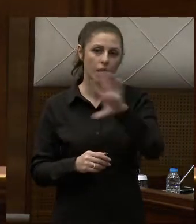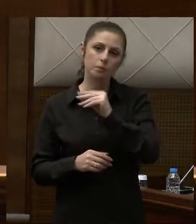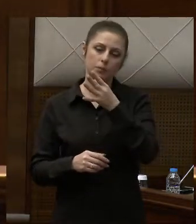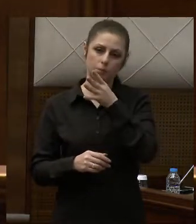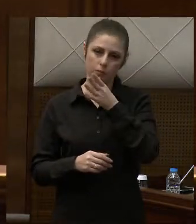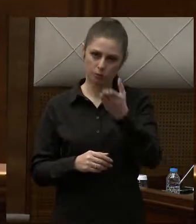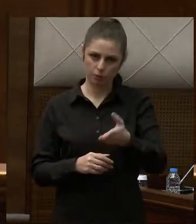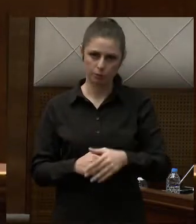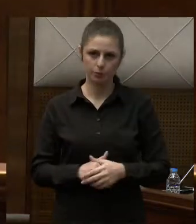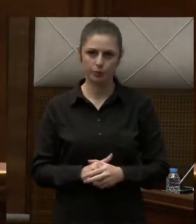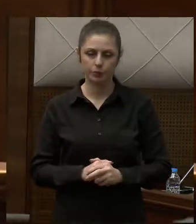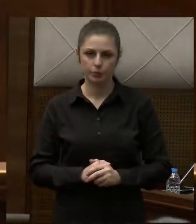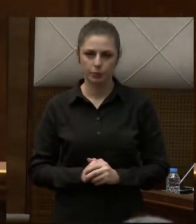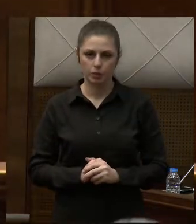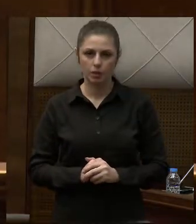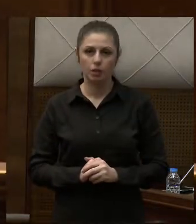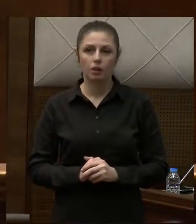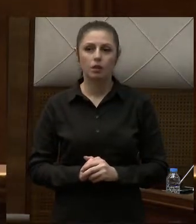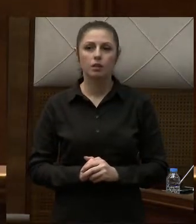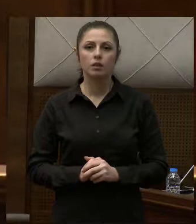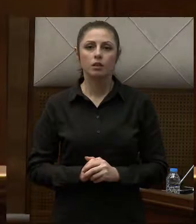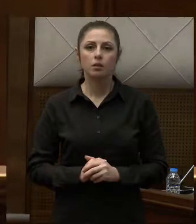biliyoruz. Bu nedenle